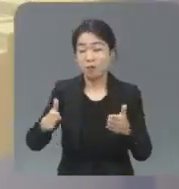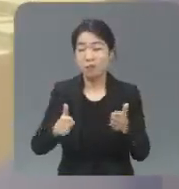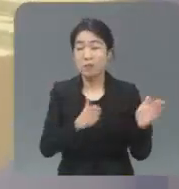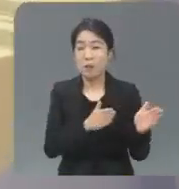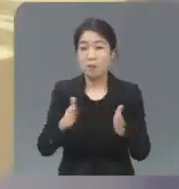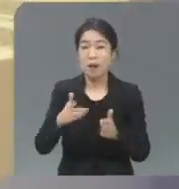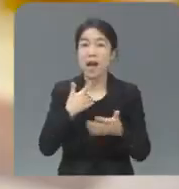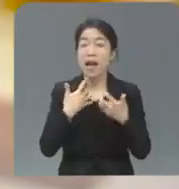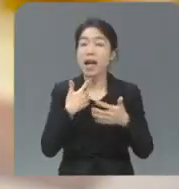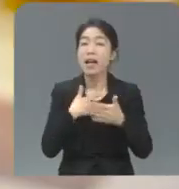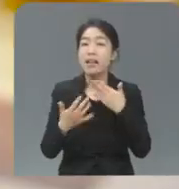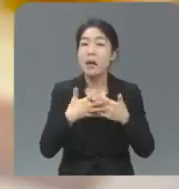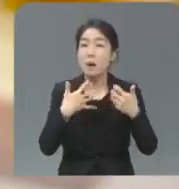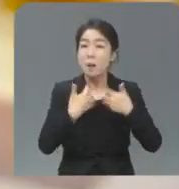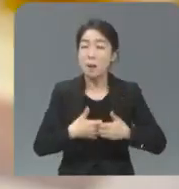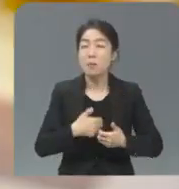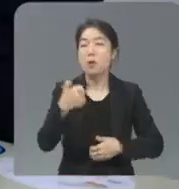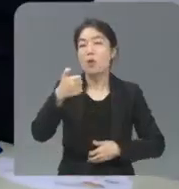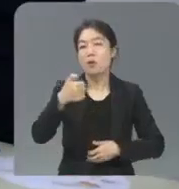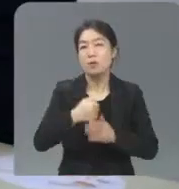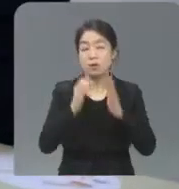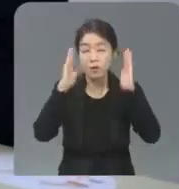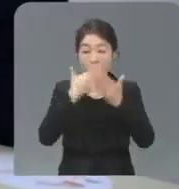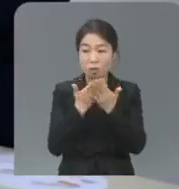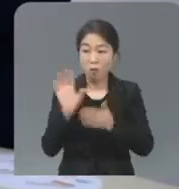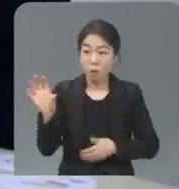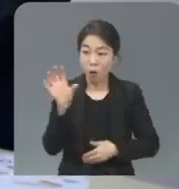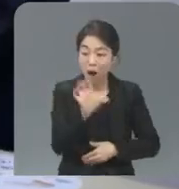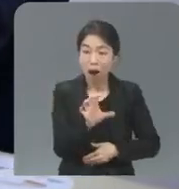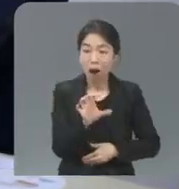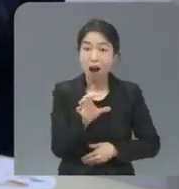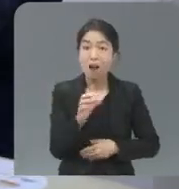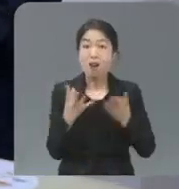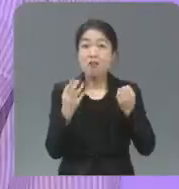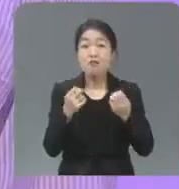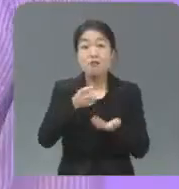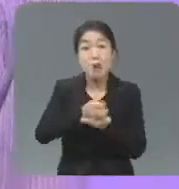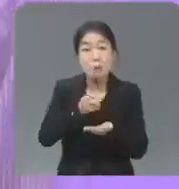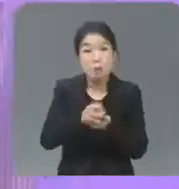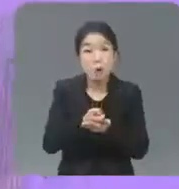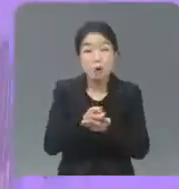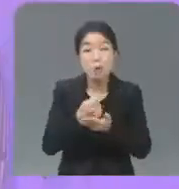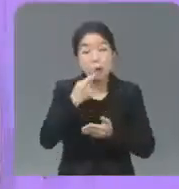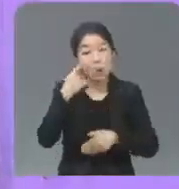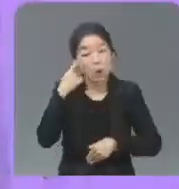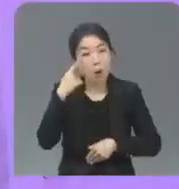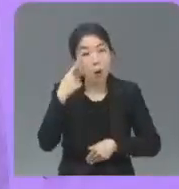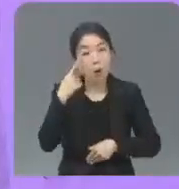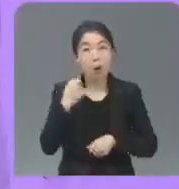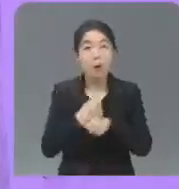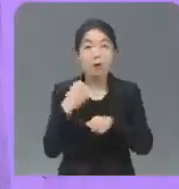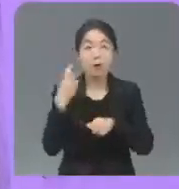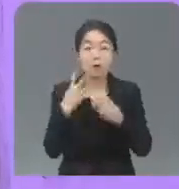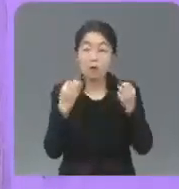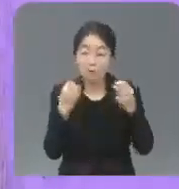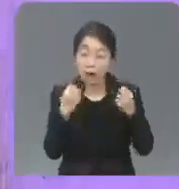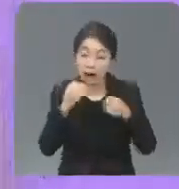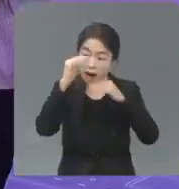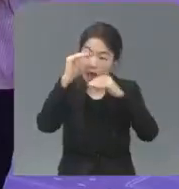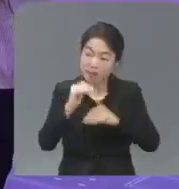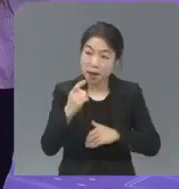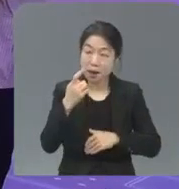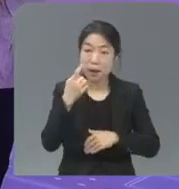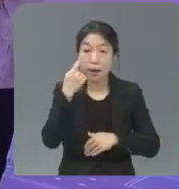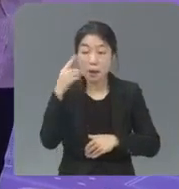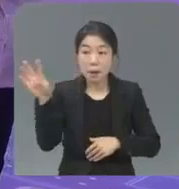체험 설비만 50여 개. 교과서 속 공식을 원리로 풀어내보는 것은 물론이고 수학적 사실을